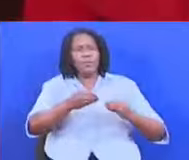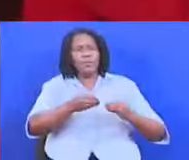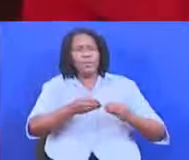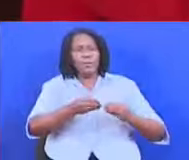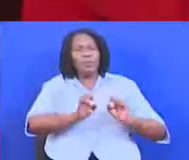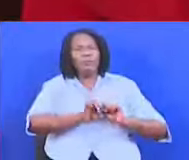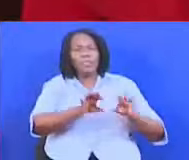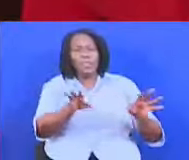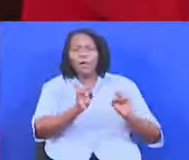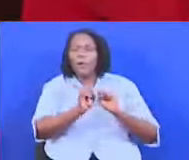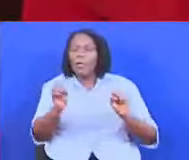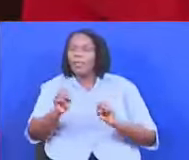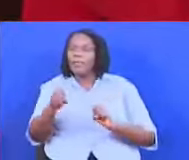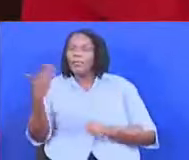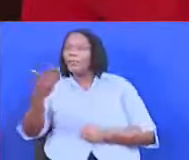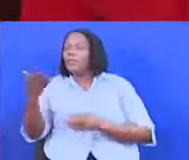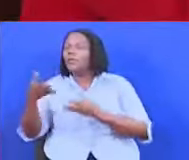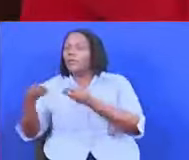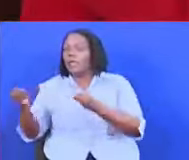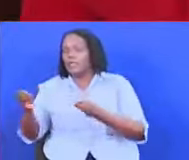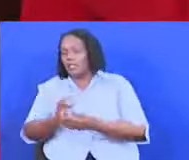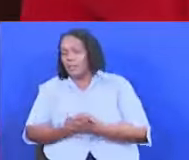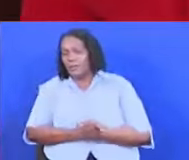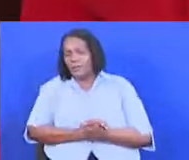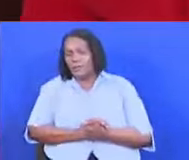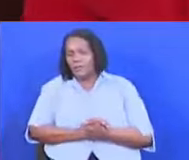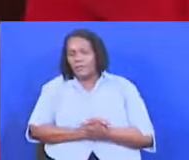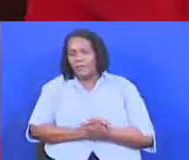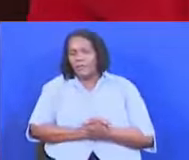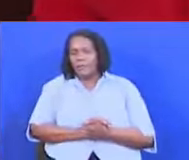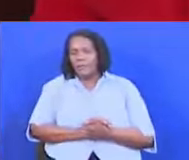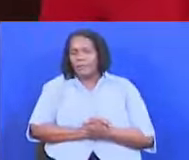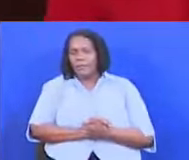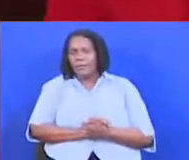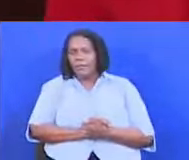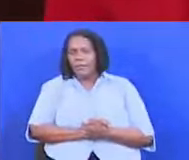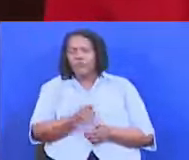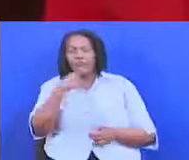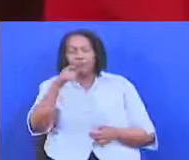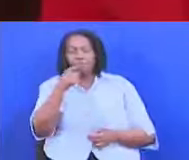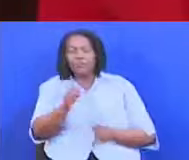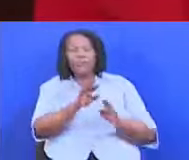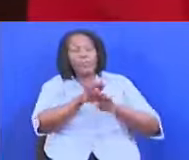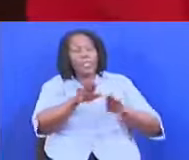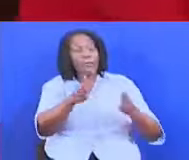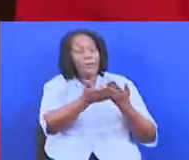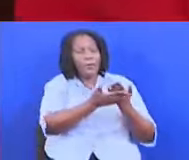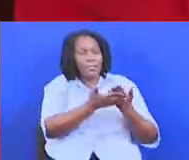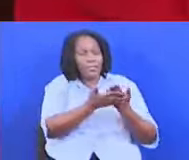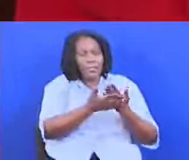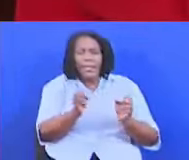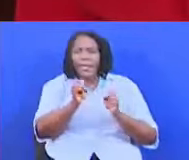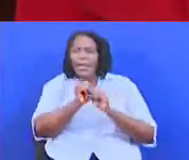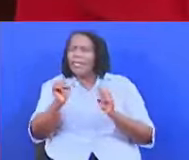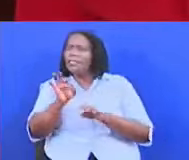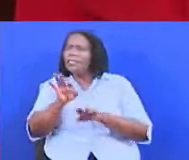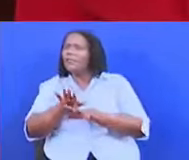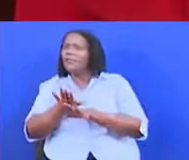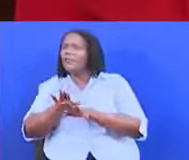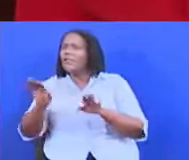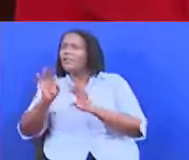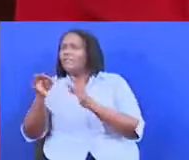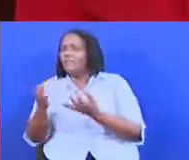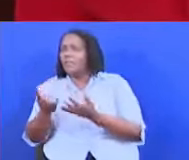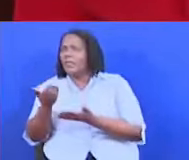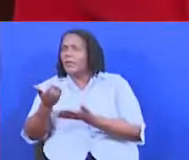si mzuri kwa watu wengine katika swala la utapeli. Tunaongelea swala la usalama wa nchi. Sasa usalama wa nchi unakuwaje salama kama